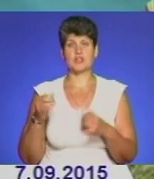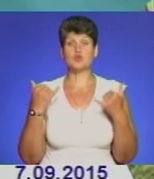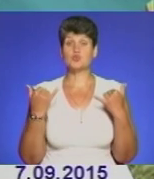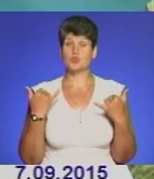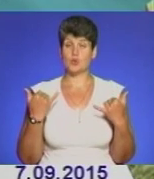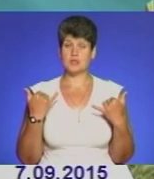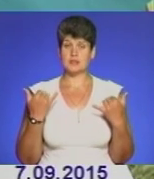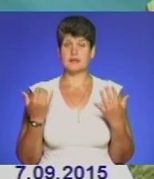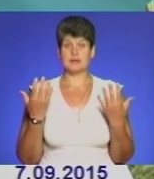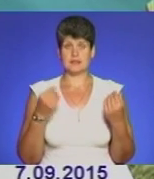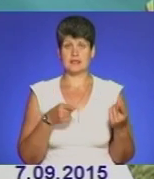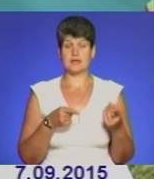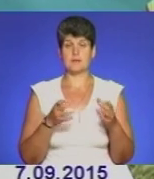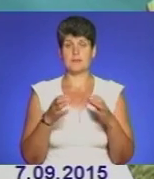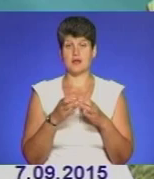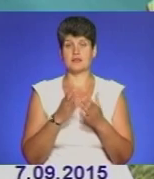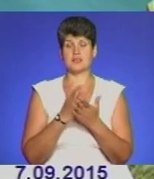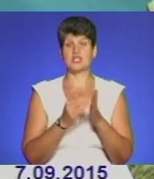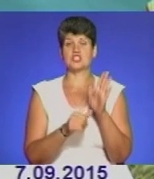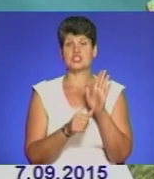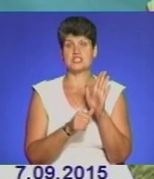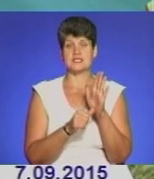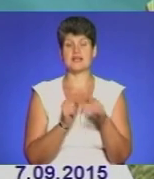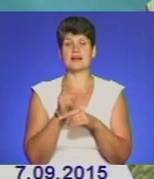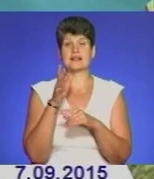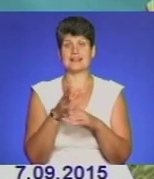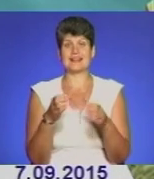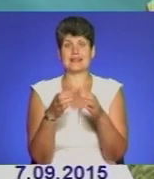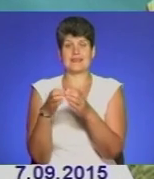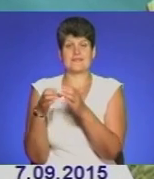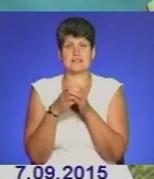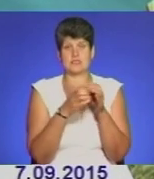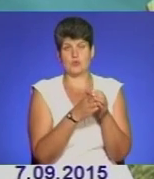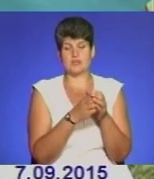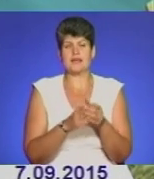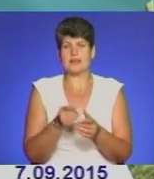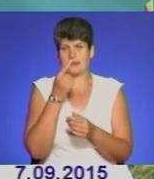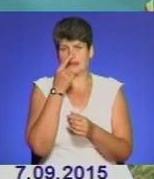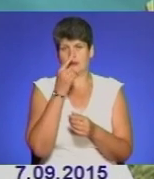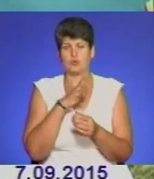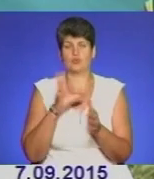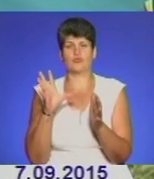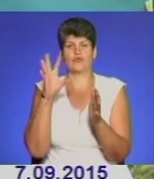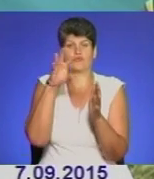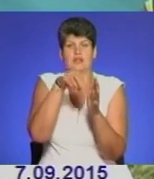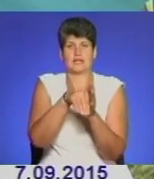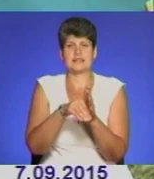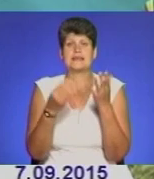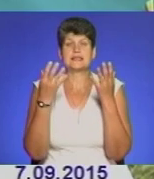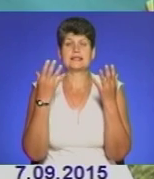день бригада нараховує 6 артилерійських дивізіонів, і зовсім недавно в склад бригади був влитий